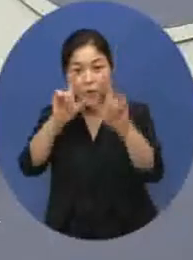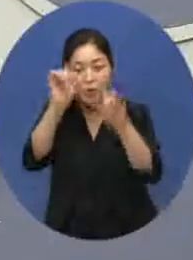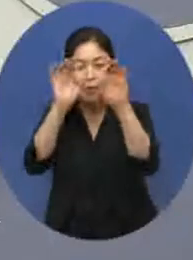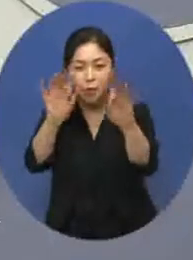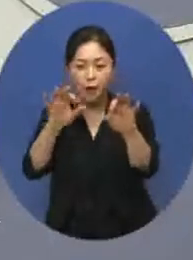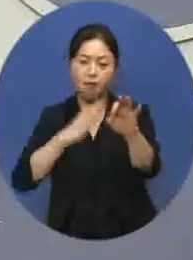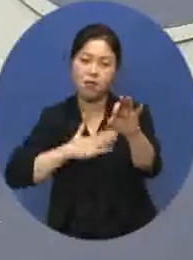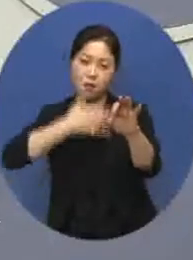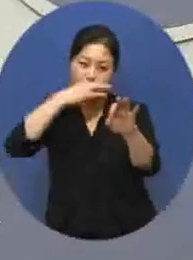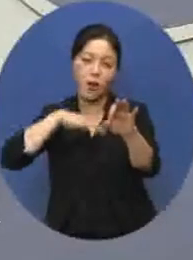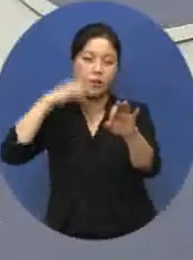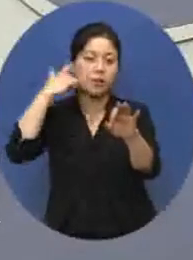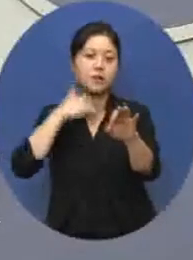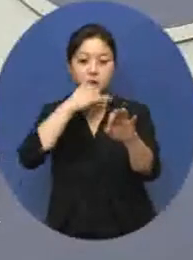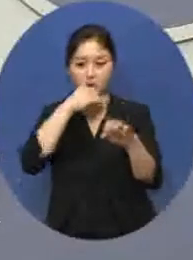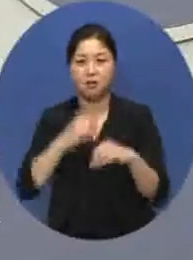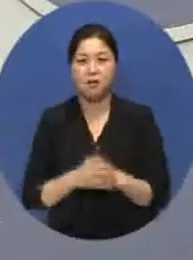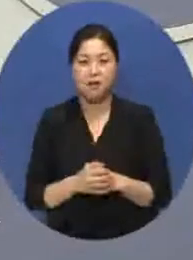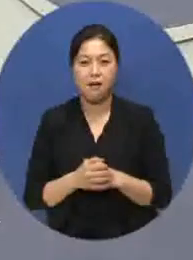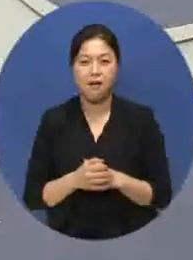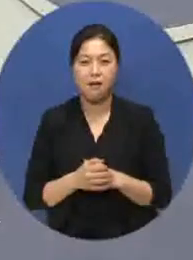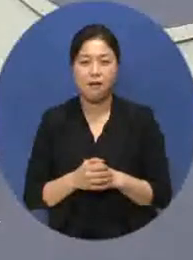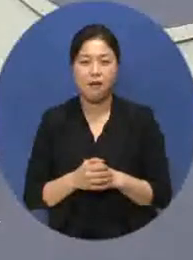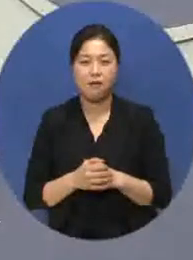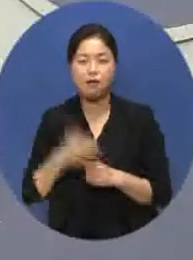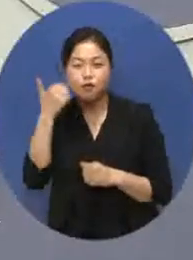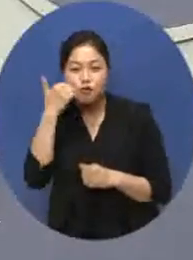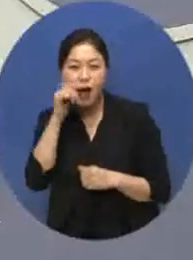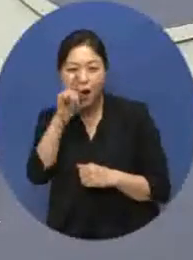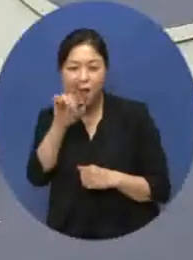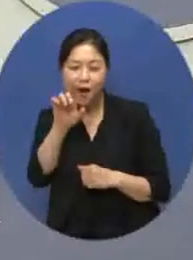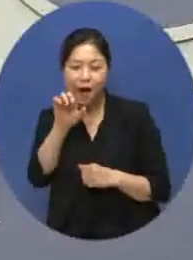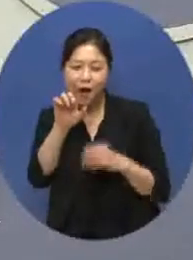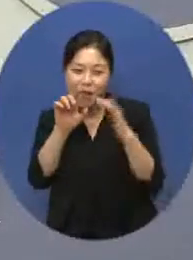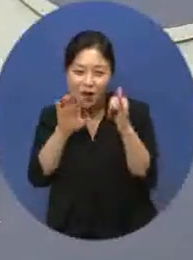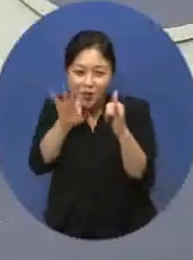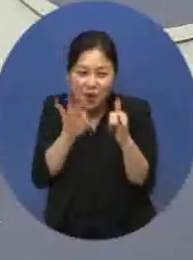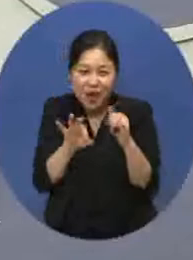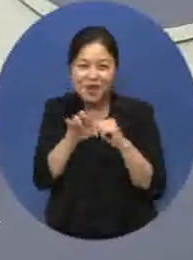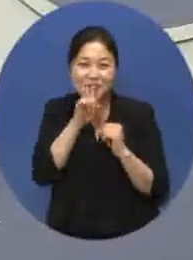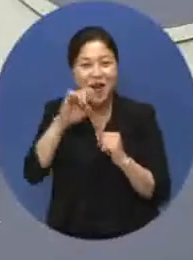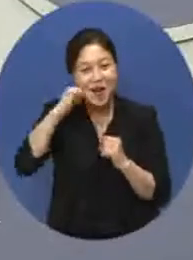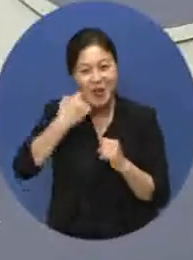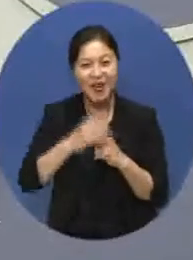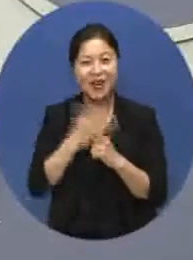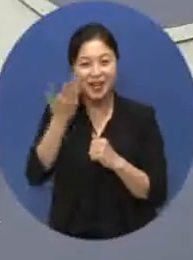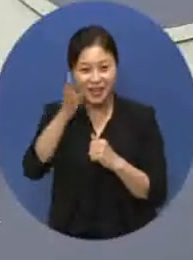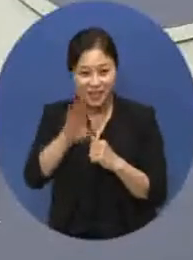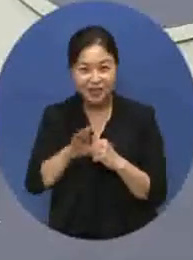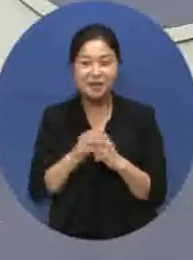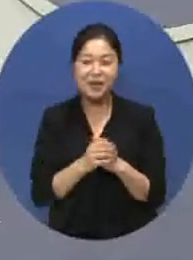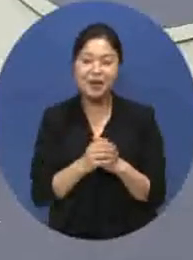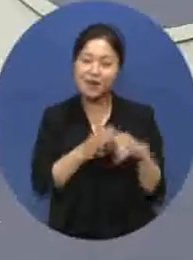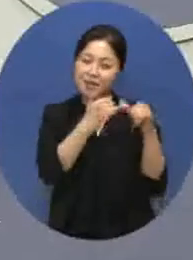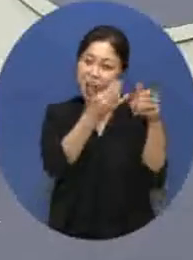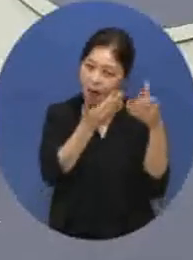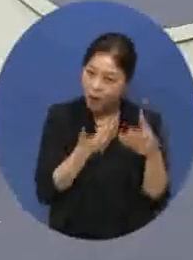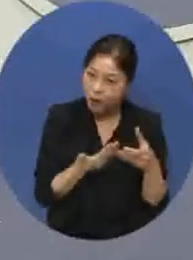모습에서 제가 보람을 느끼죠. 꼭 누구를 뭐 지적하고 그러지는 못하지만은 나름대로 거기서 이제